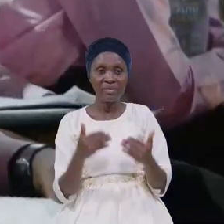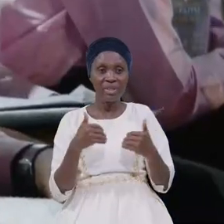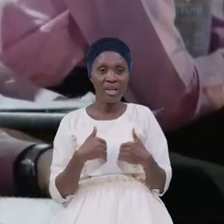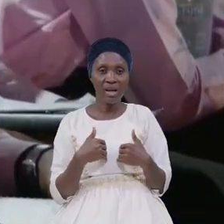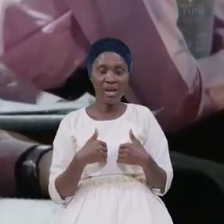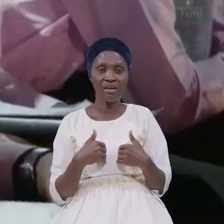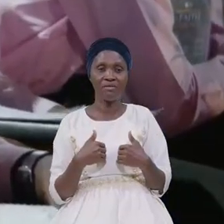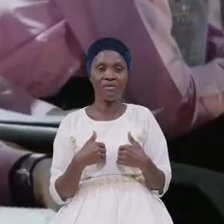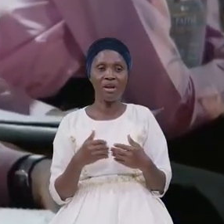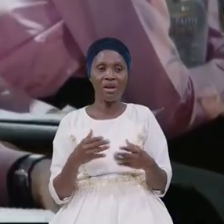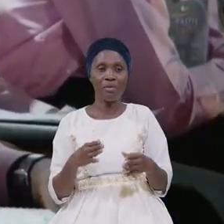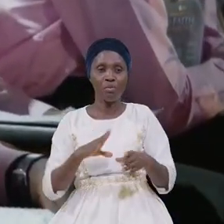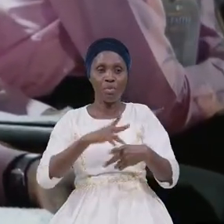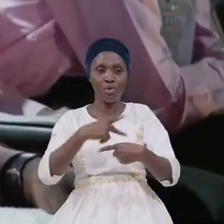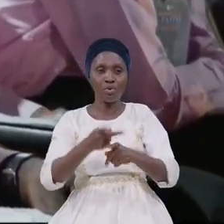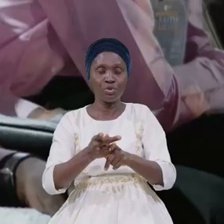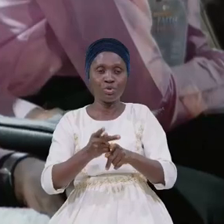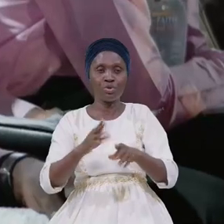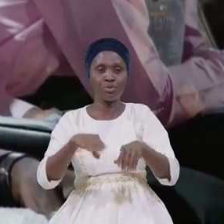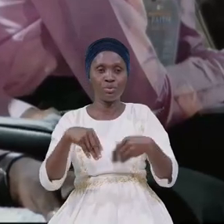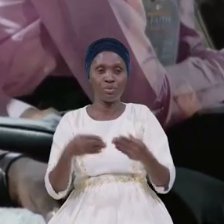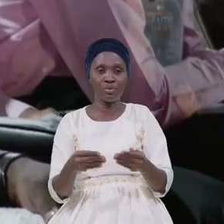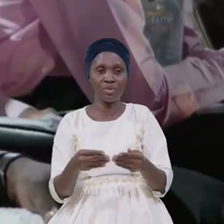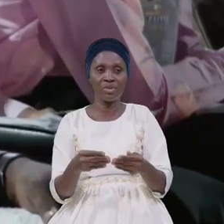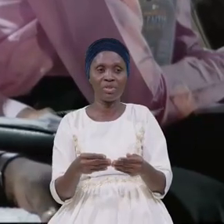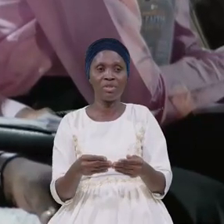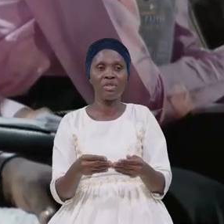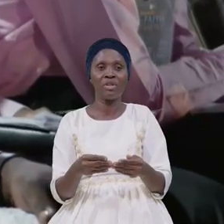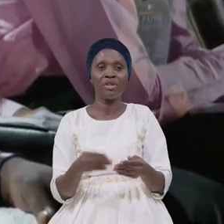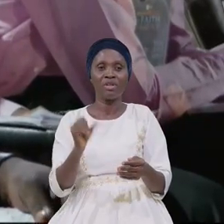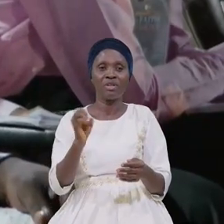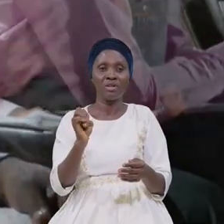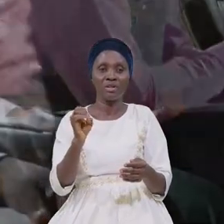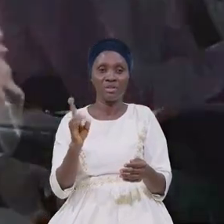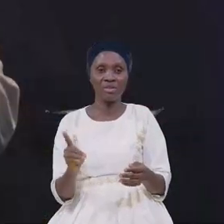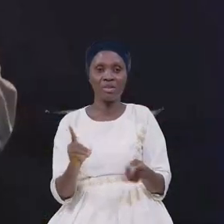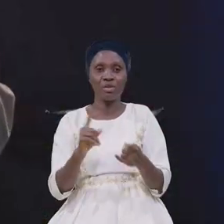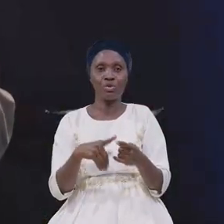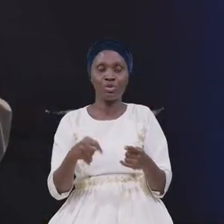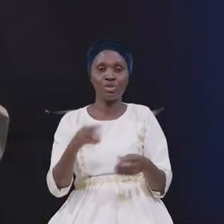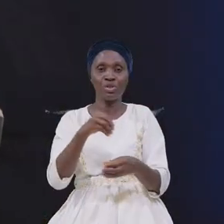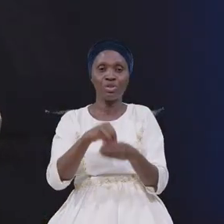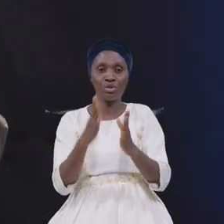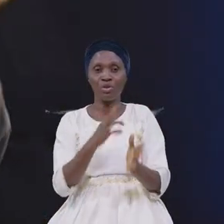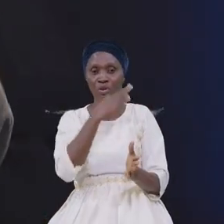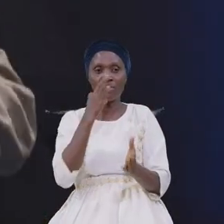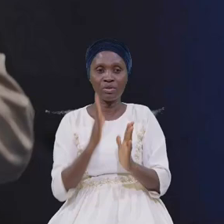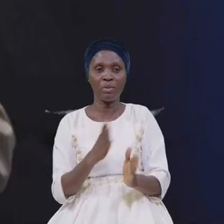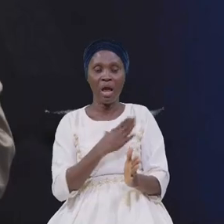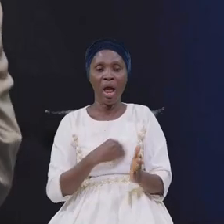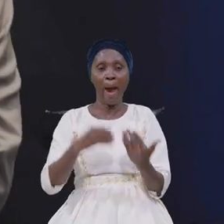sans avoir donné de la semence au semeur et du pain à celui qui mange.